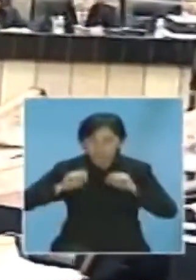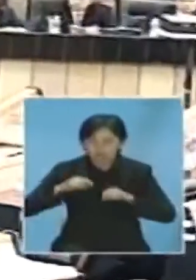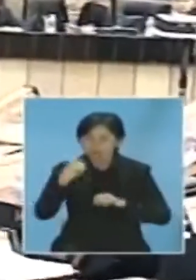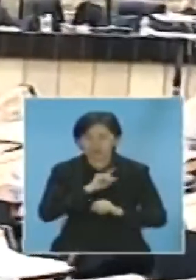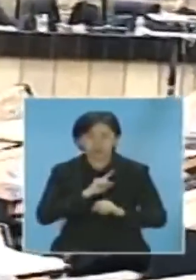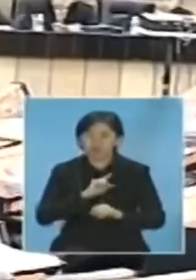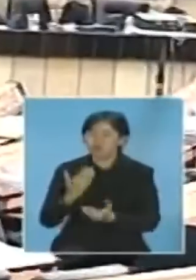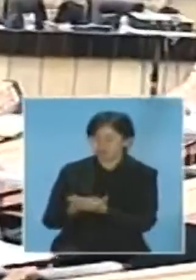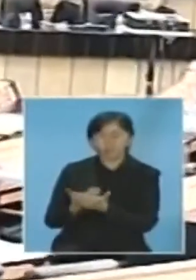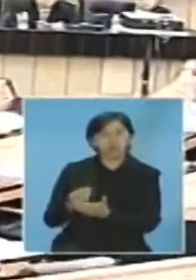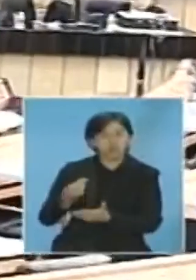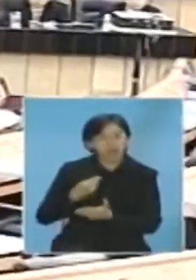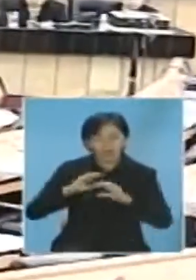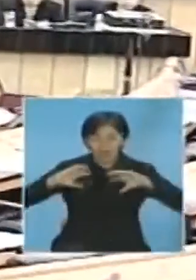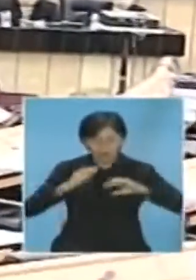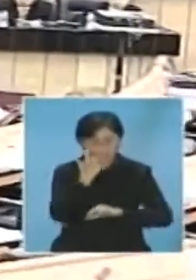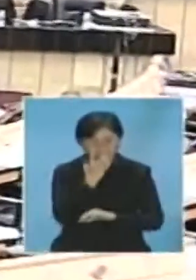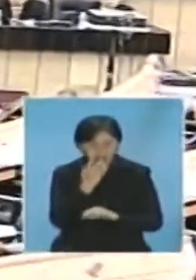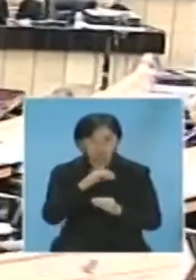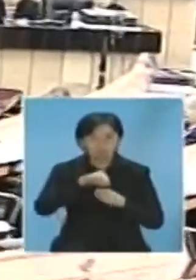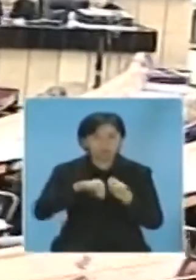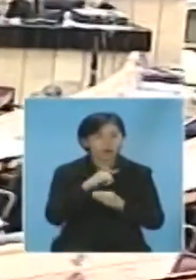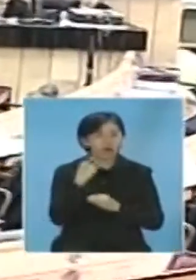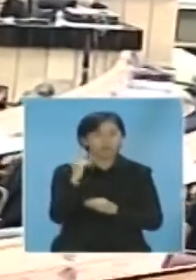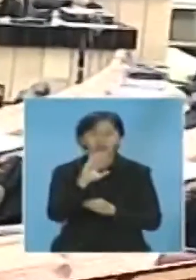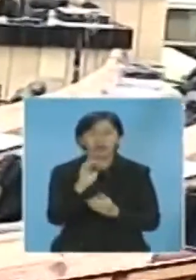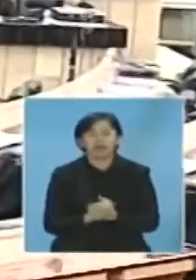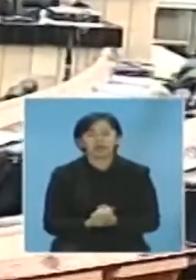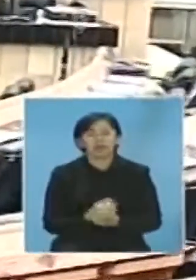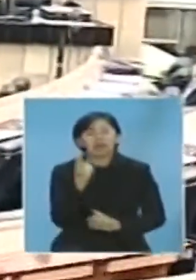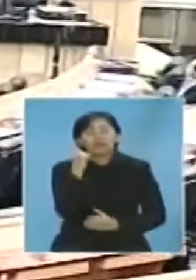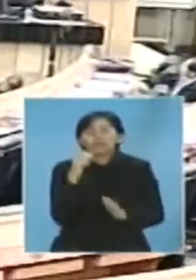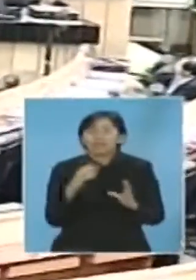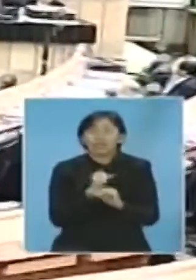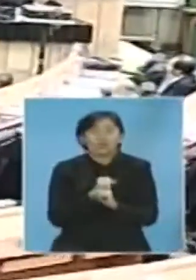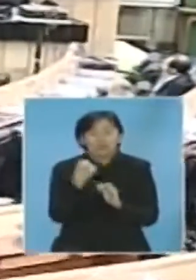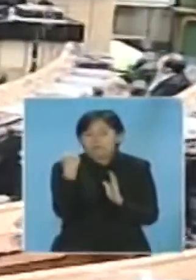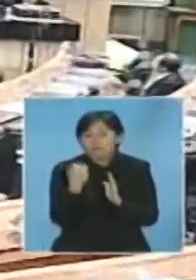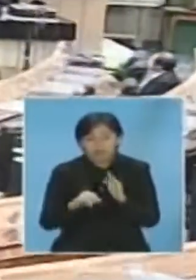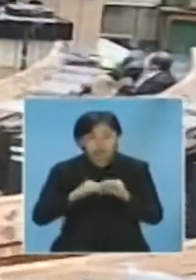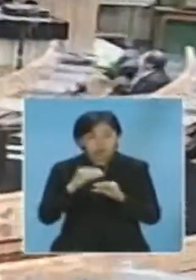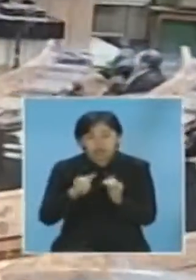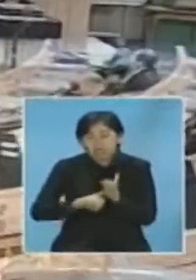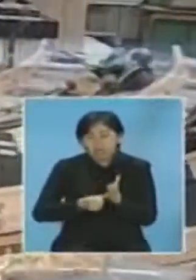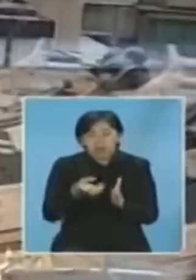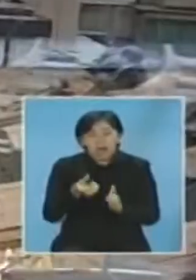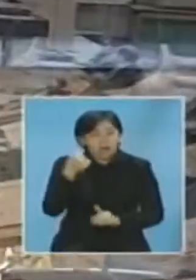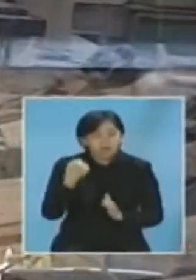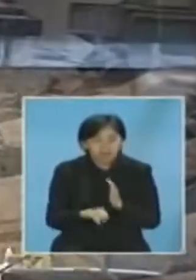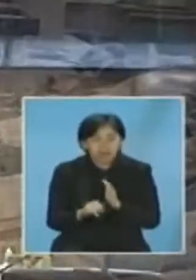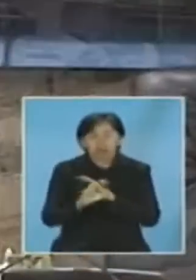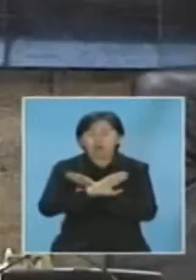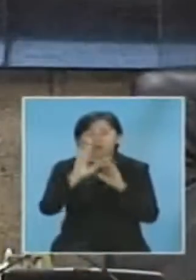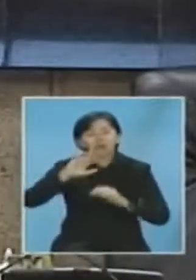ชอบเพื่อไม่ให้รัฐเสียหายแต่กลับเหมารวมว่าผิดทั้งโครงการต้องยกเลิกทั้งโ